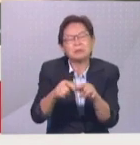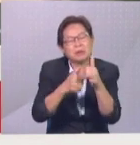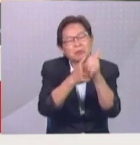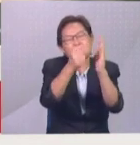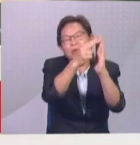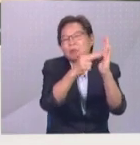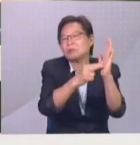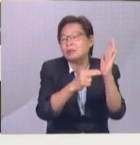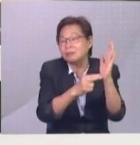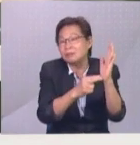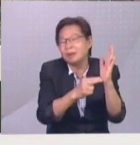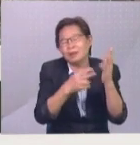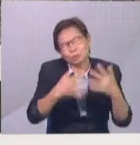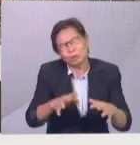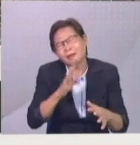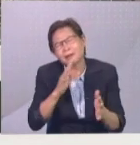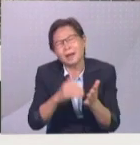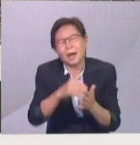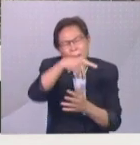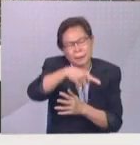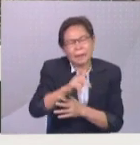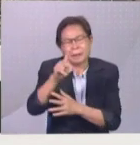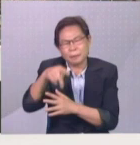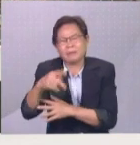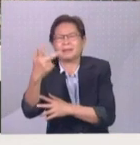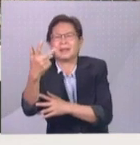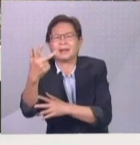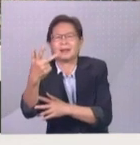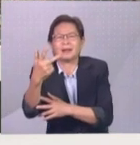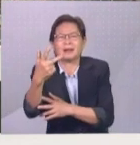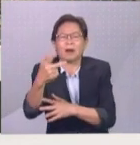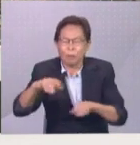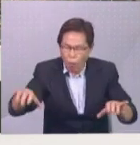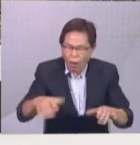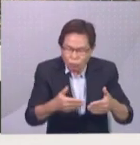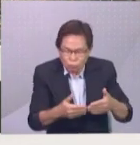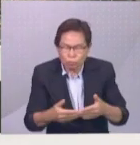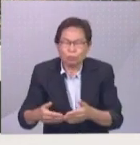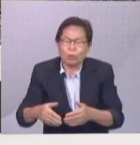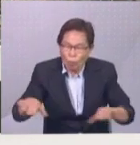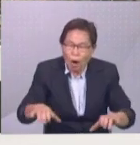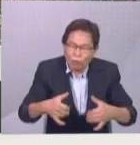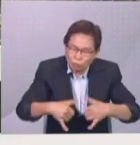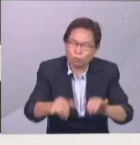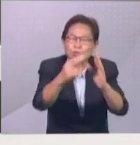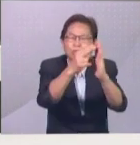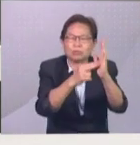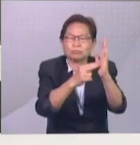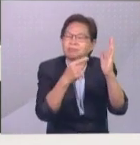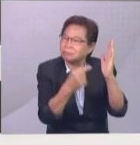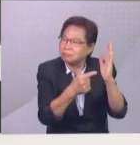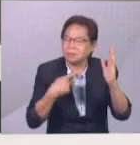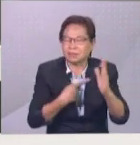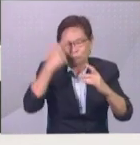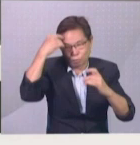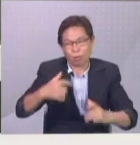tadi. Dan PKP 3 seperti saya kata melaksanakan terus undang-undang yang telah kita putuskan, yang